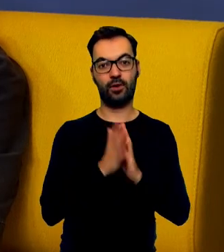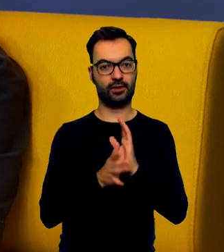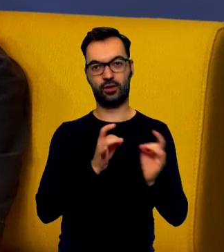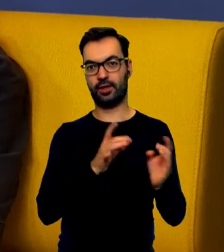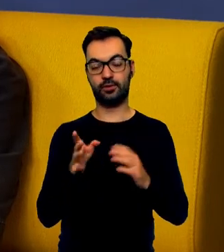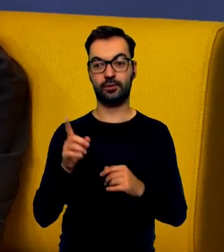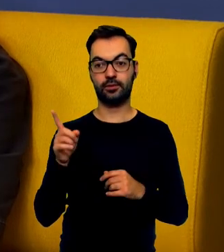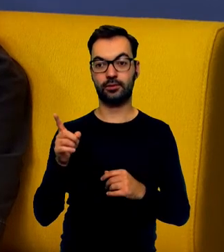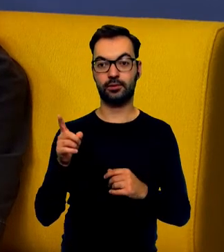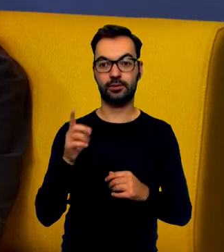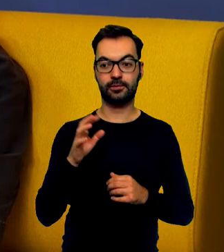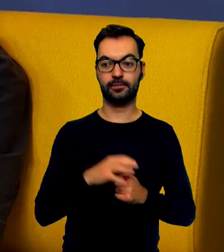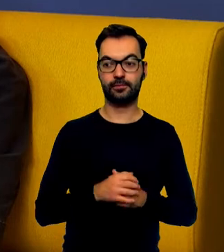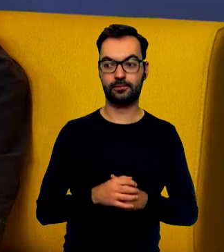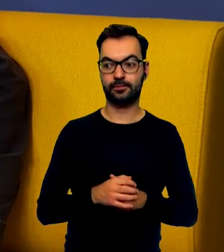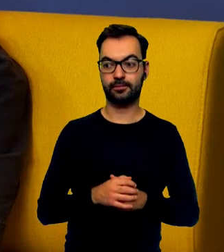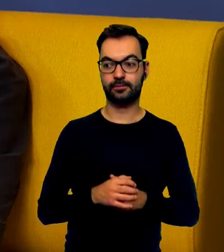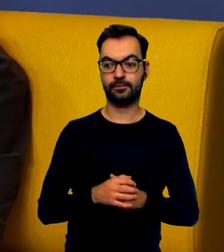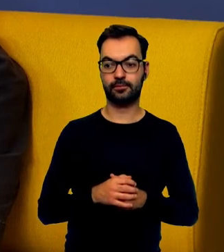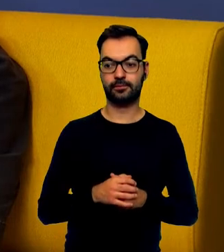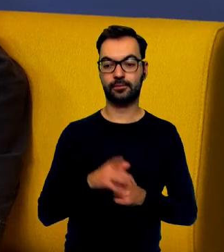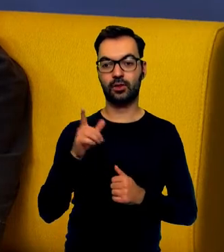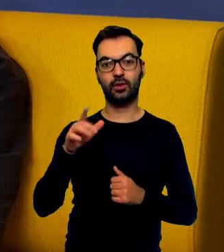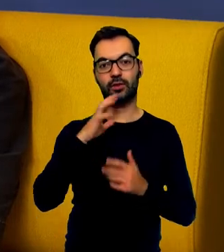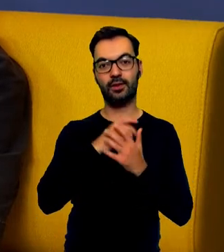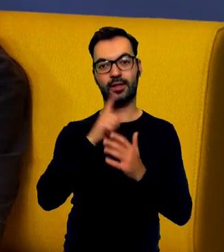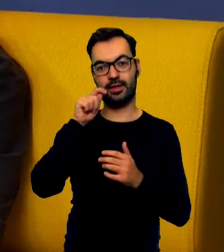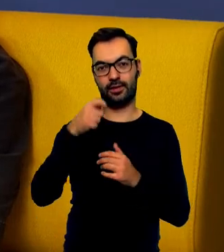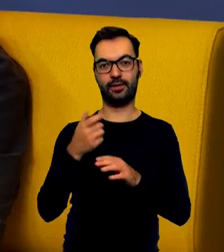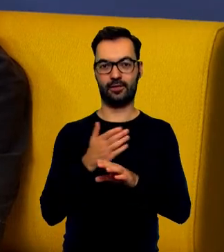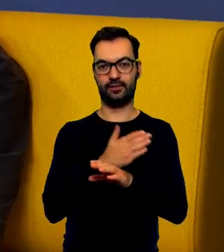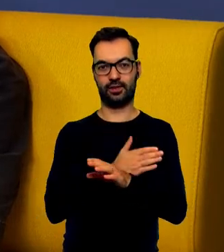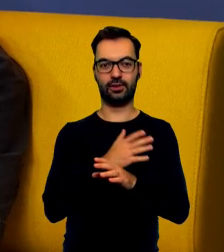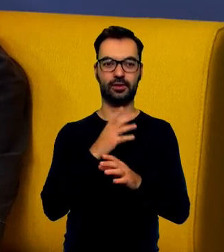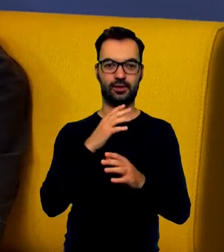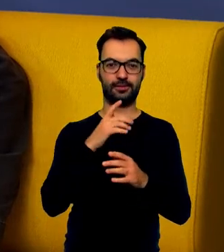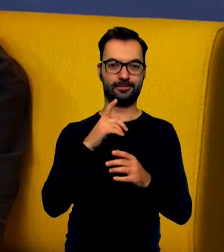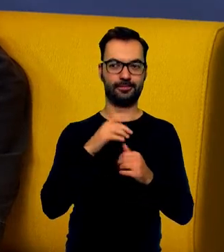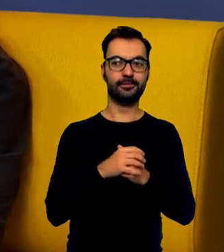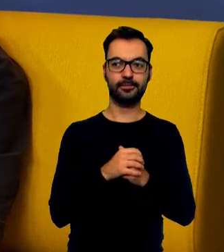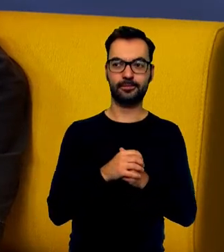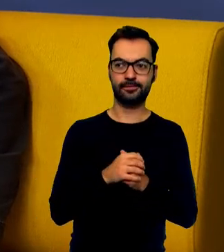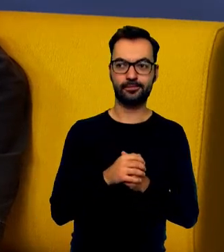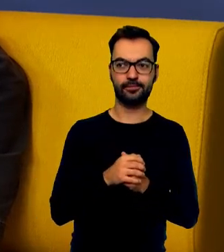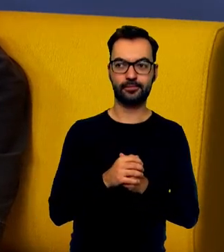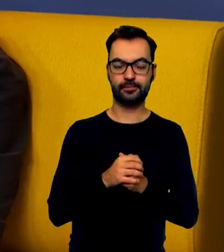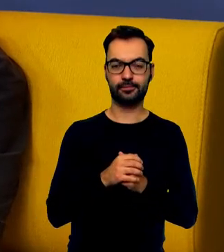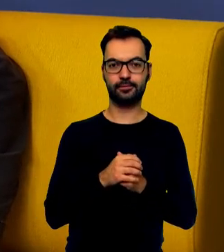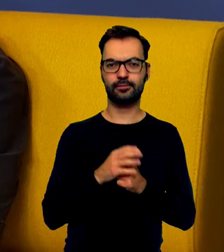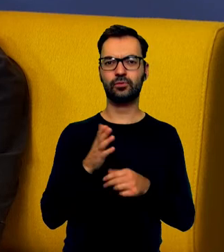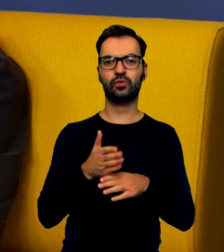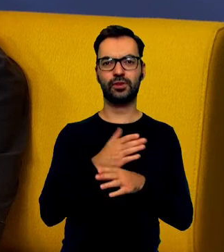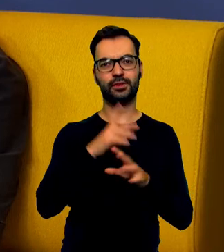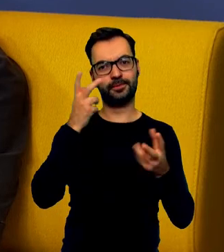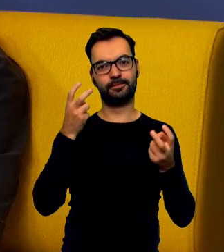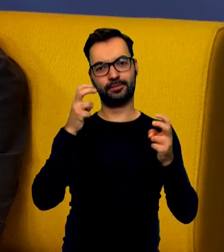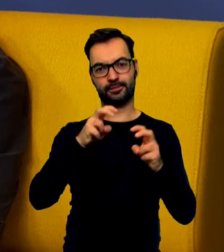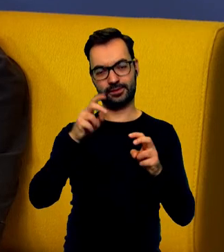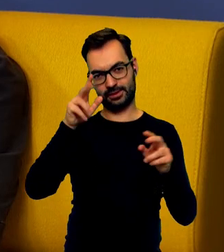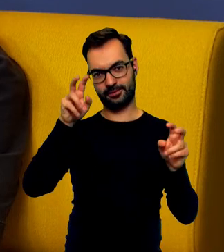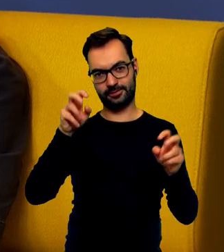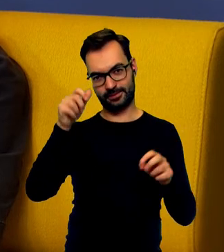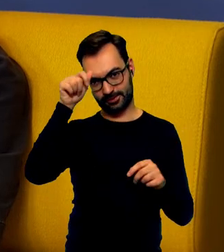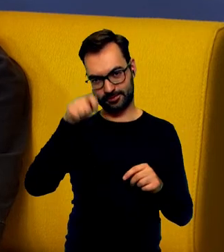on korzysta z takiej definicji, którą już wcześniej rozporządzał, jeszcze zanim się za te sprawy zabrał,